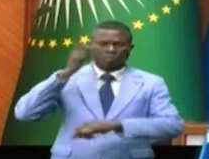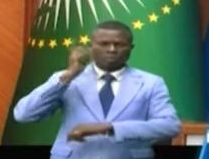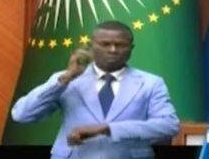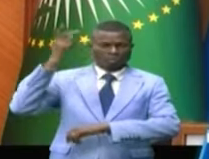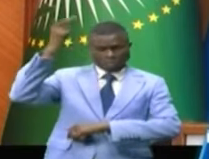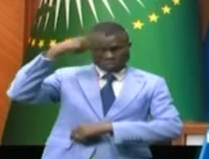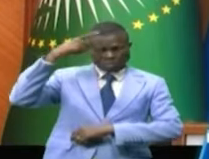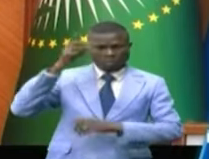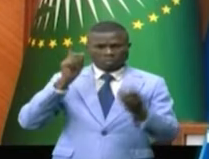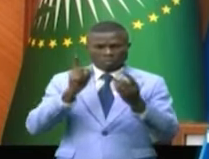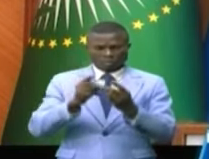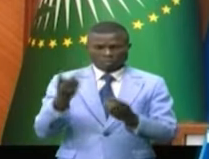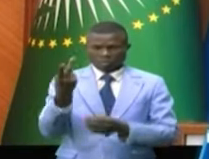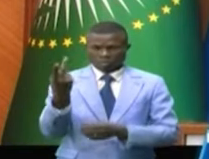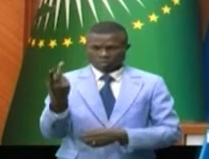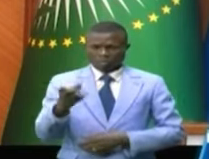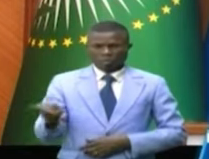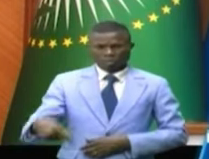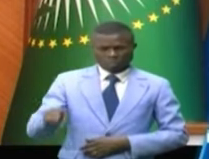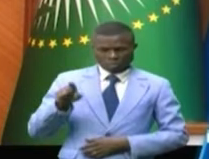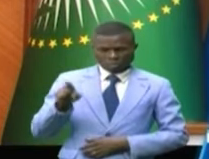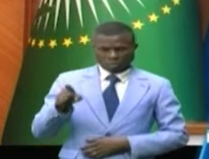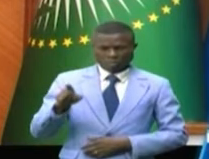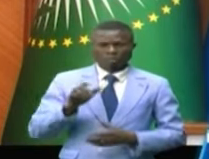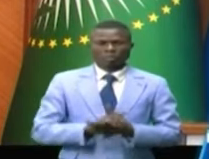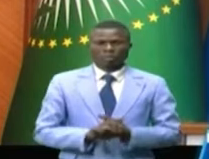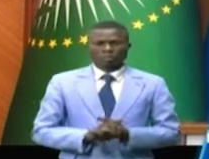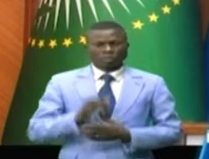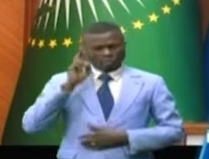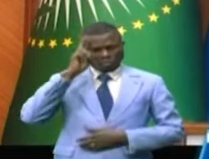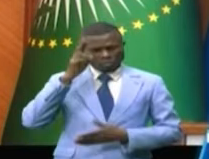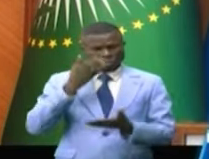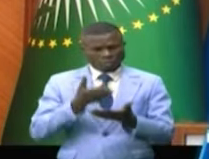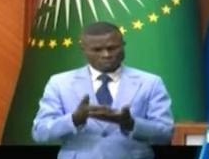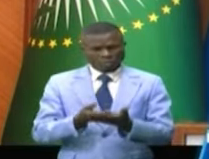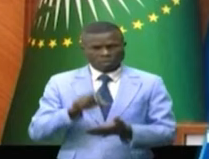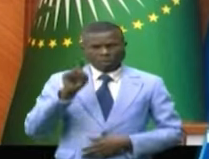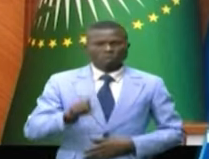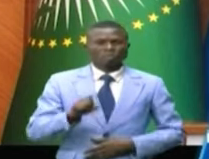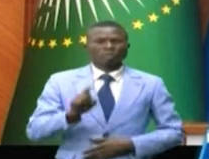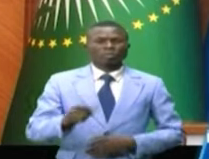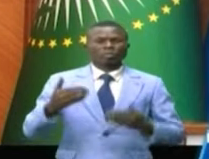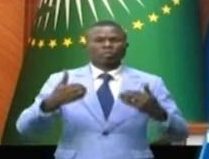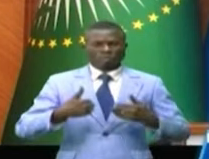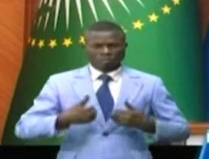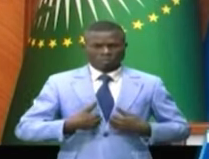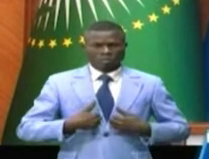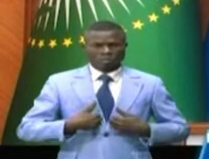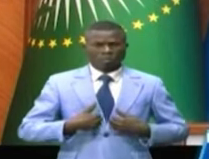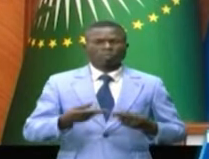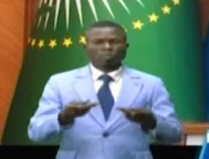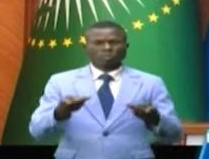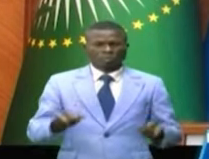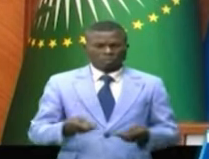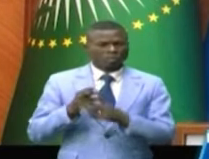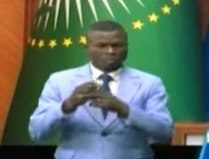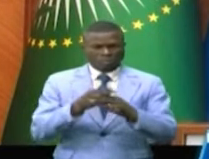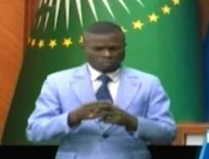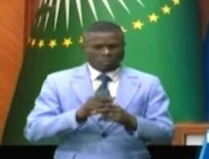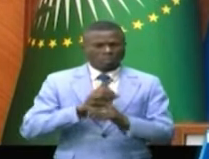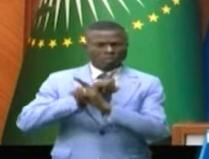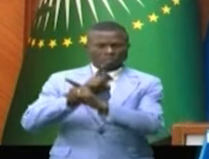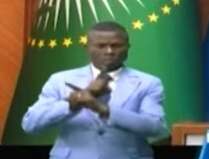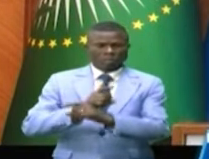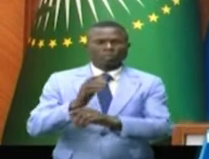rencontrée dans ces 2 provinces. Cette réflexion devait toutefois avoir lieu tout en veillant à préserver